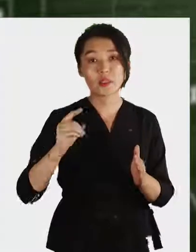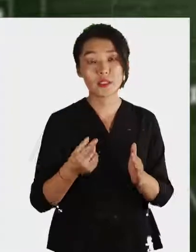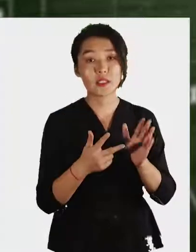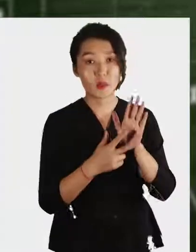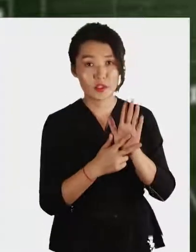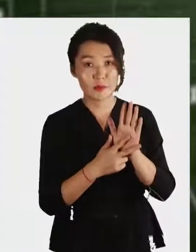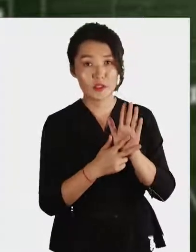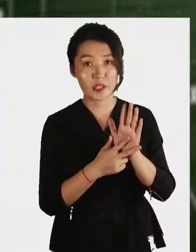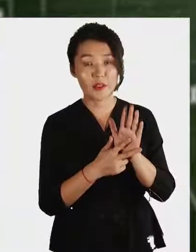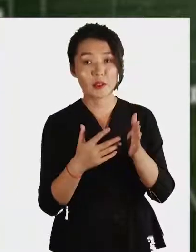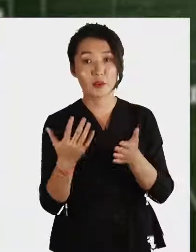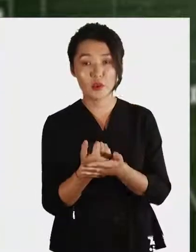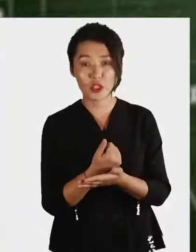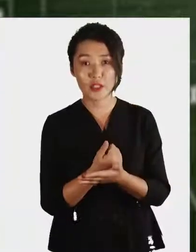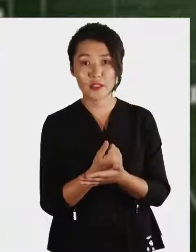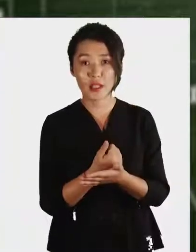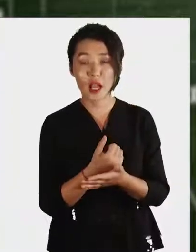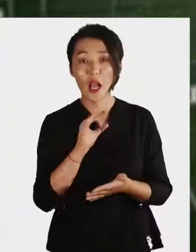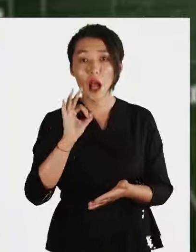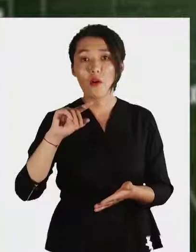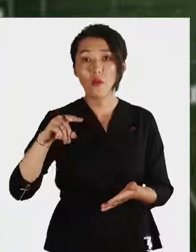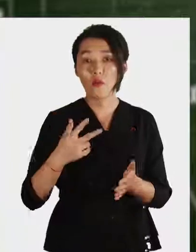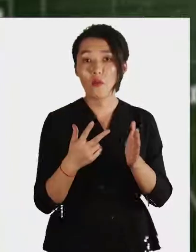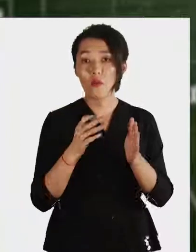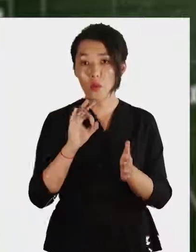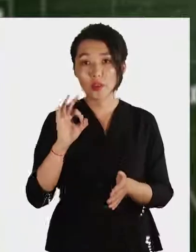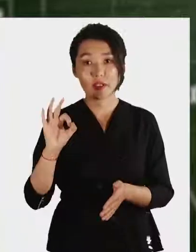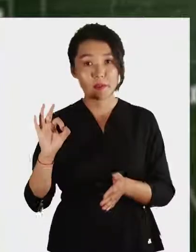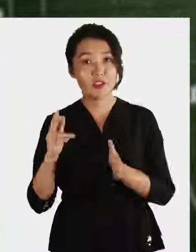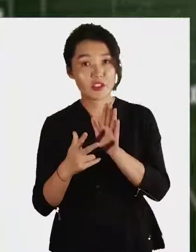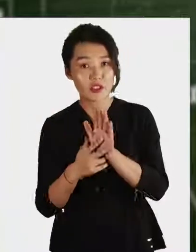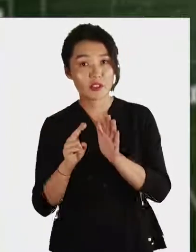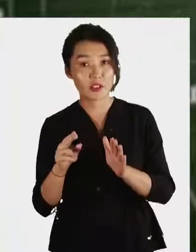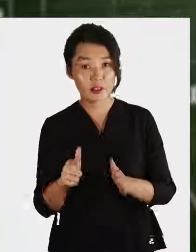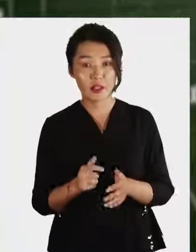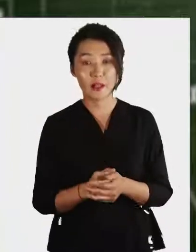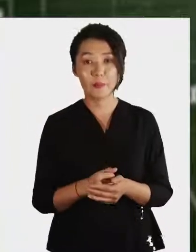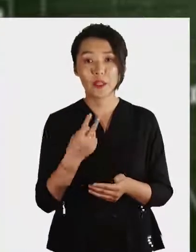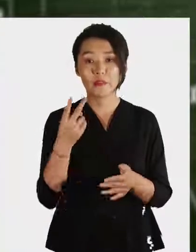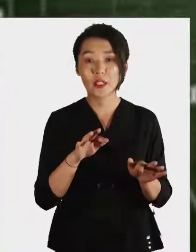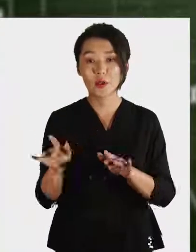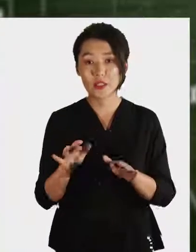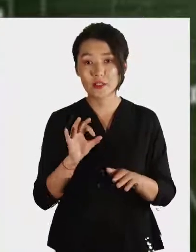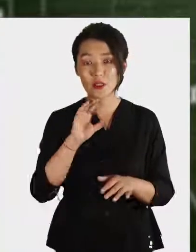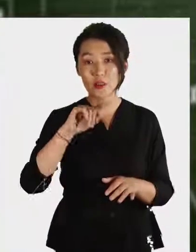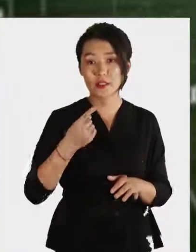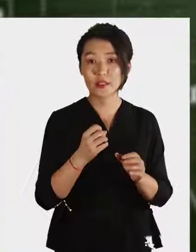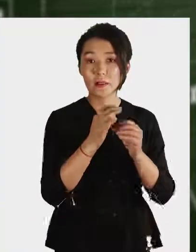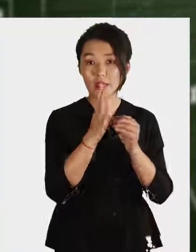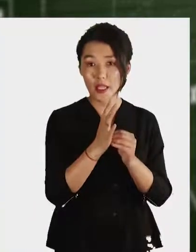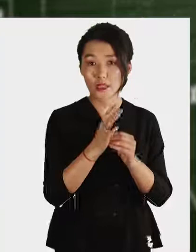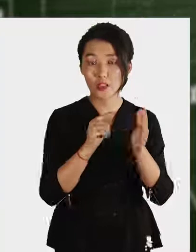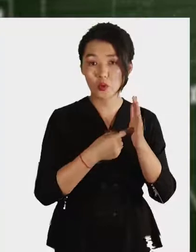100, умножаем на 0,8, получается 8 тысячных килограмм. И вторым